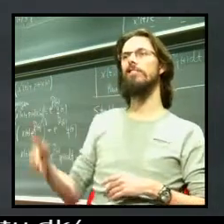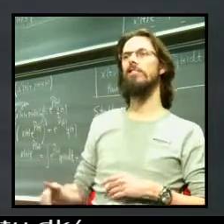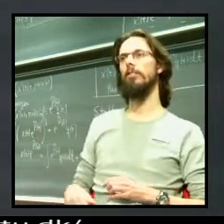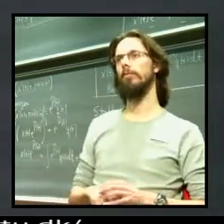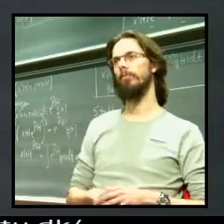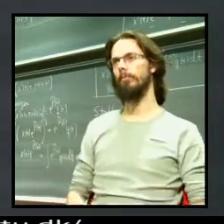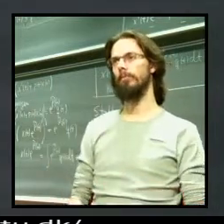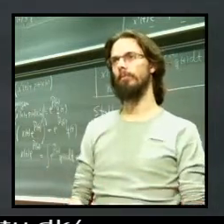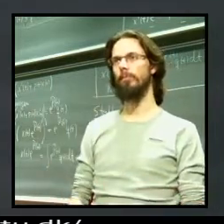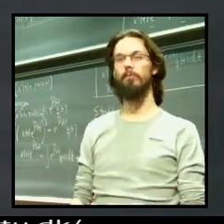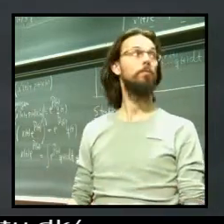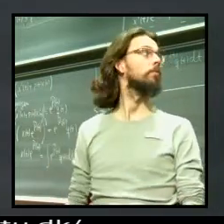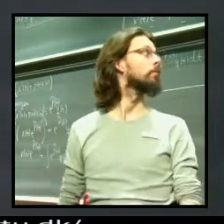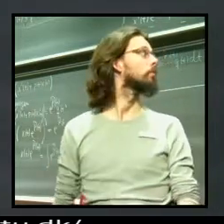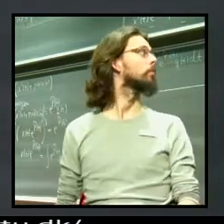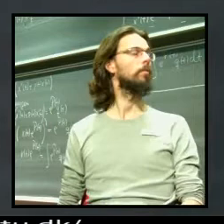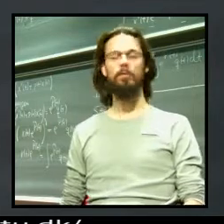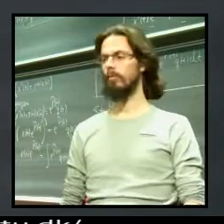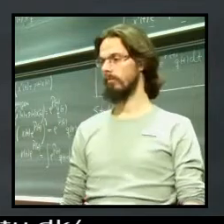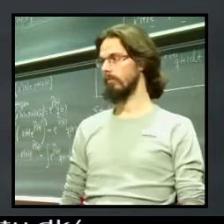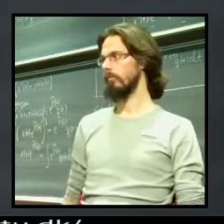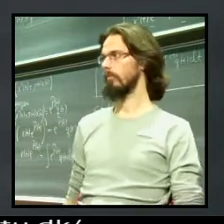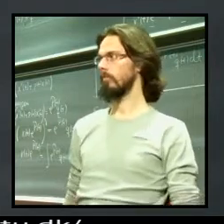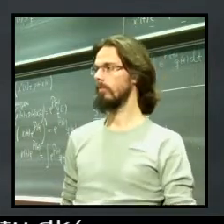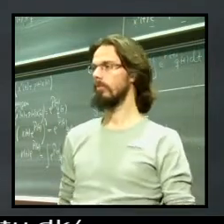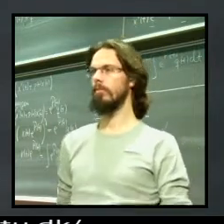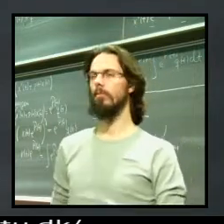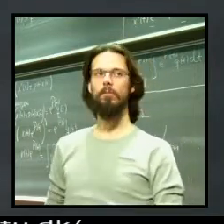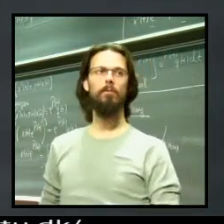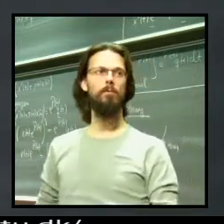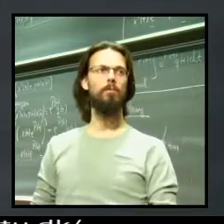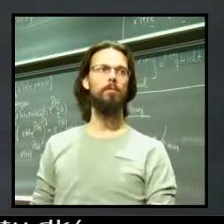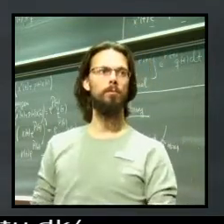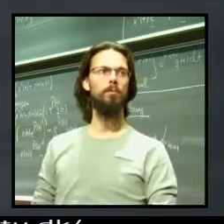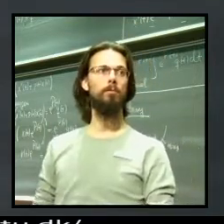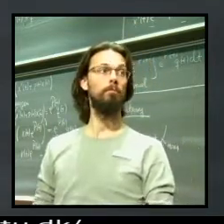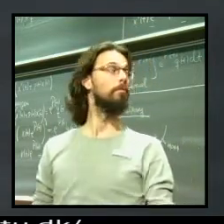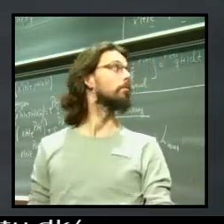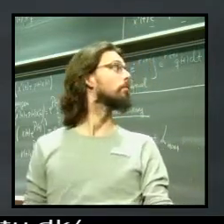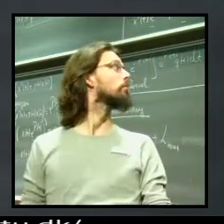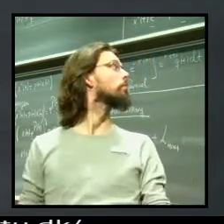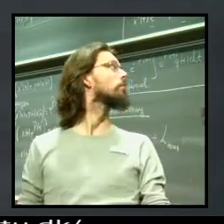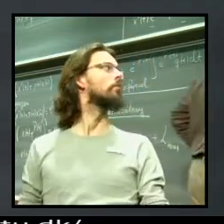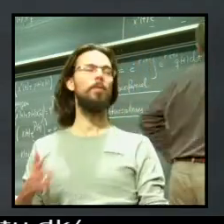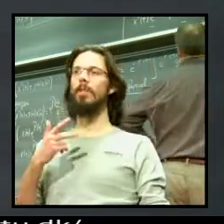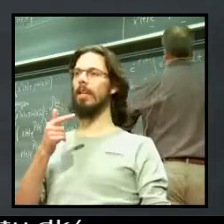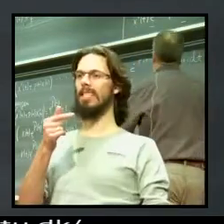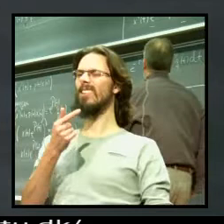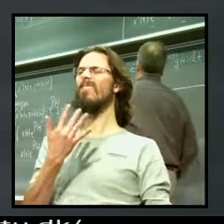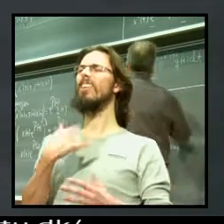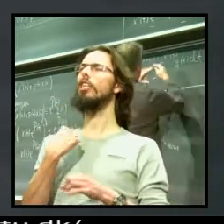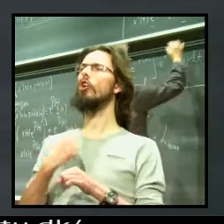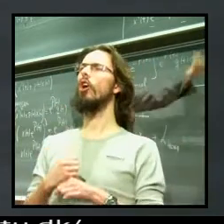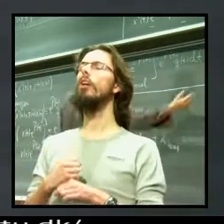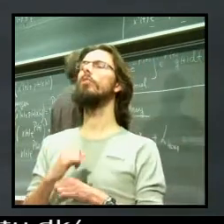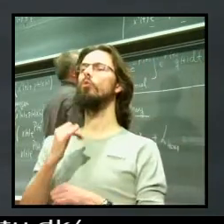Og hvad fanden står der? Der står 3t i anden. Sådan. Og hvad skal jeg så gøre? Ja,